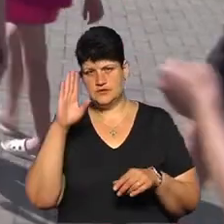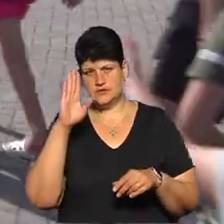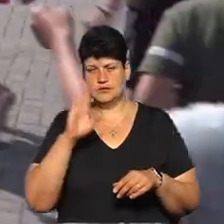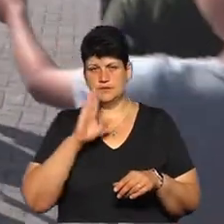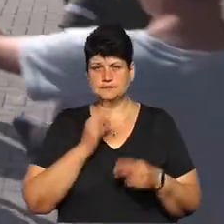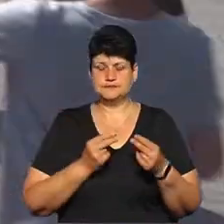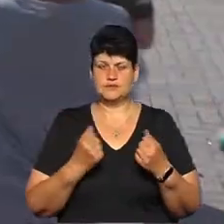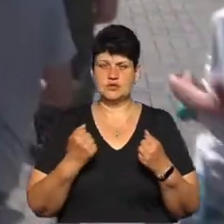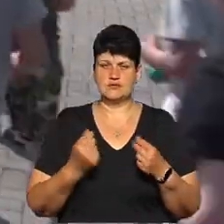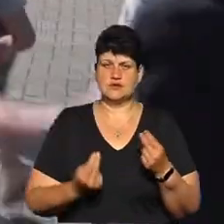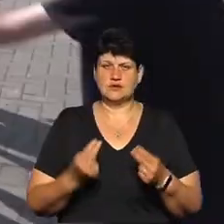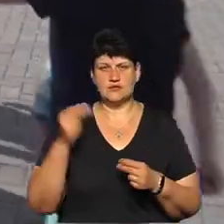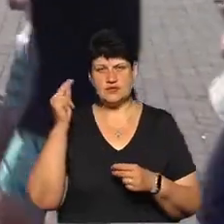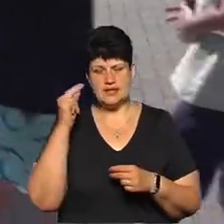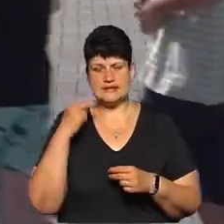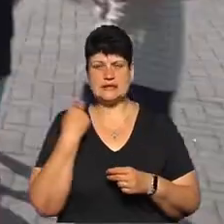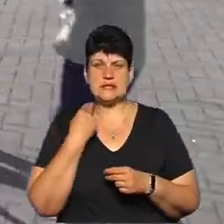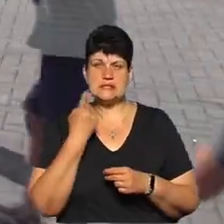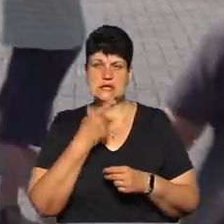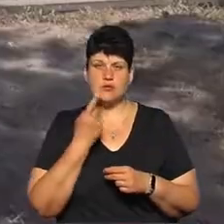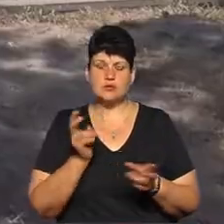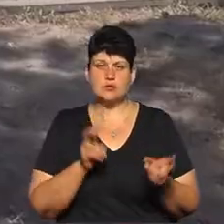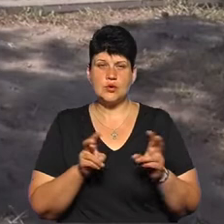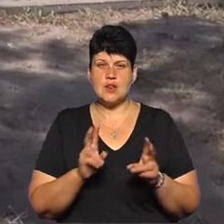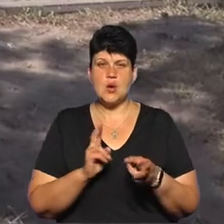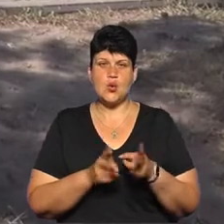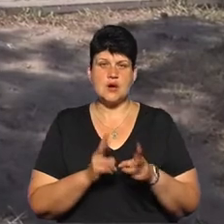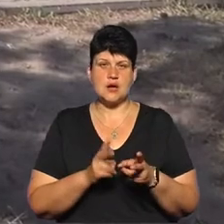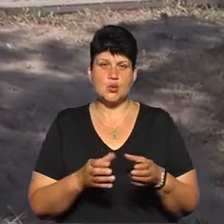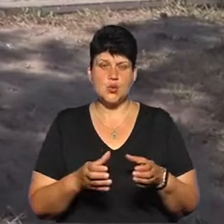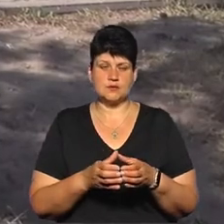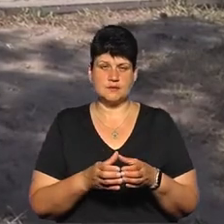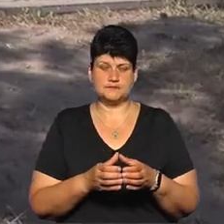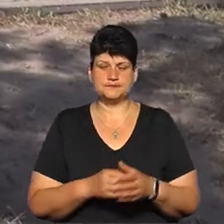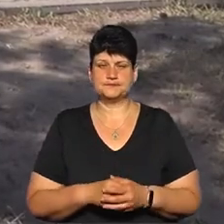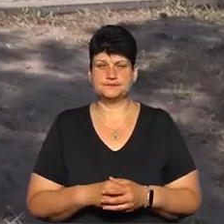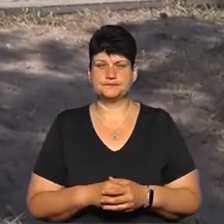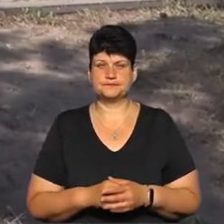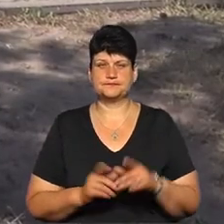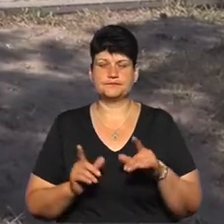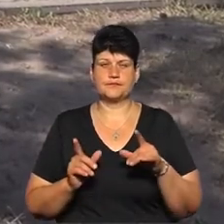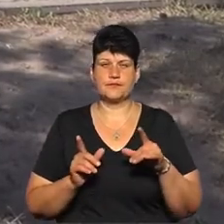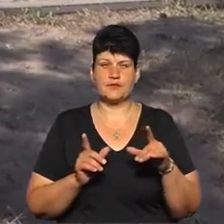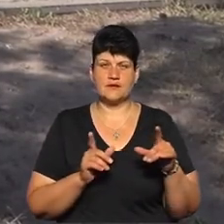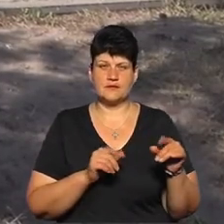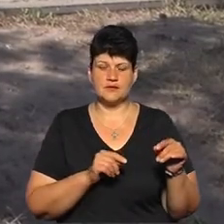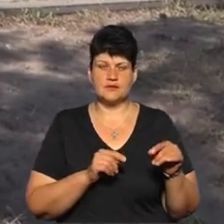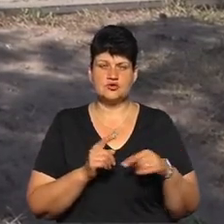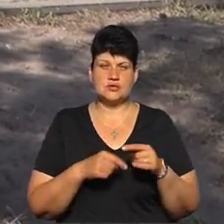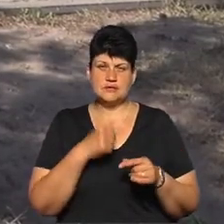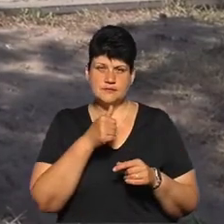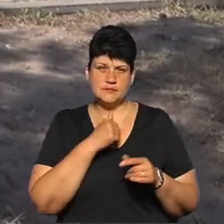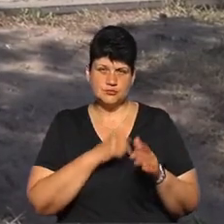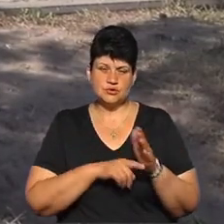ігри, вивчають англійську мову та відвідують кулінарні гуртки. Виїхав через десь місяць після початку війни,